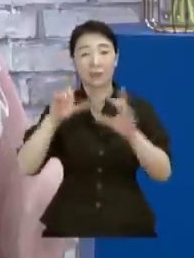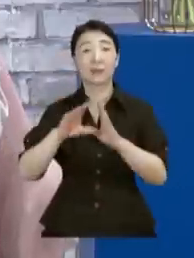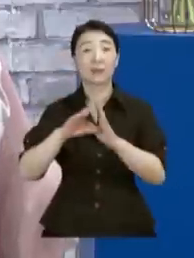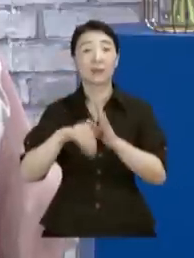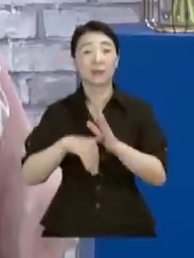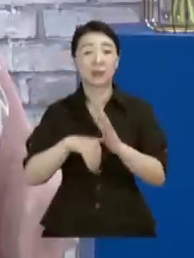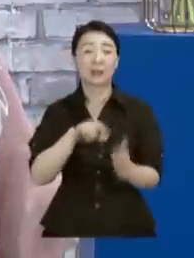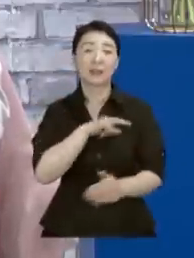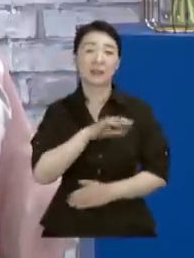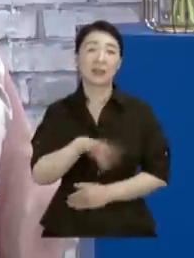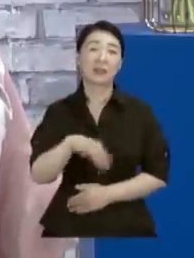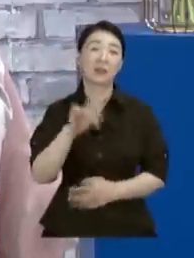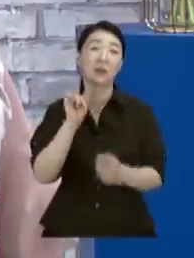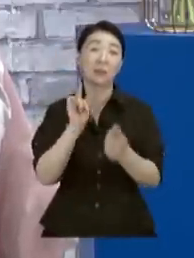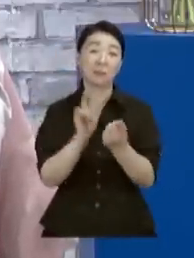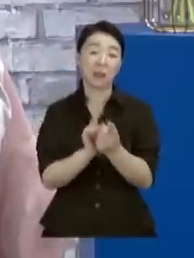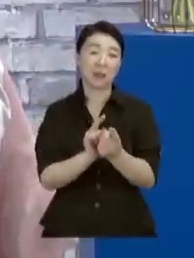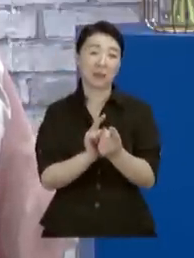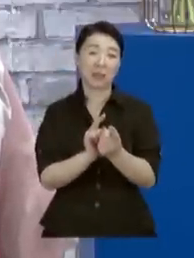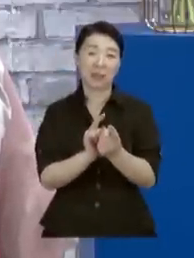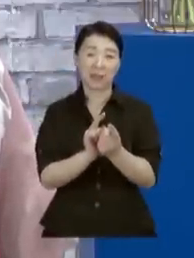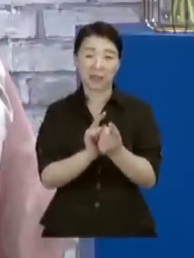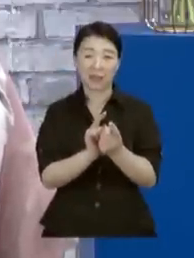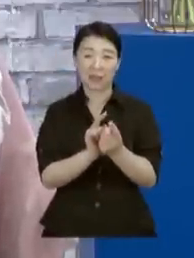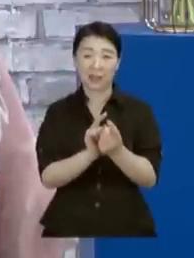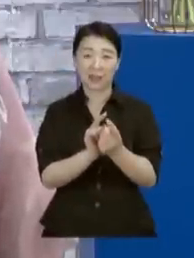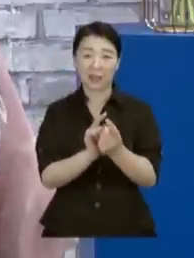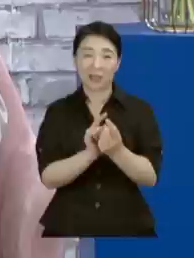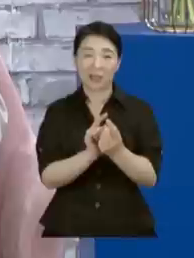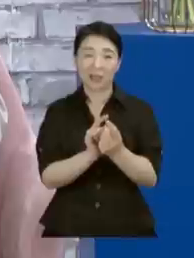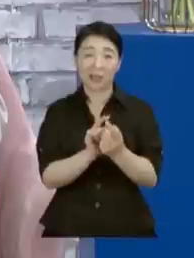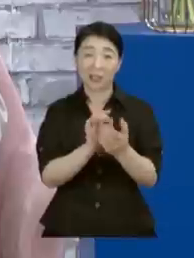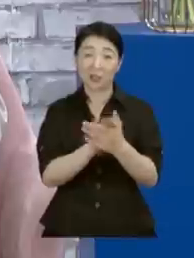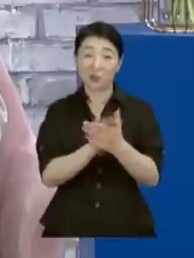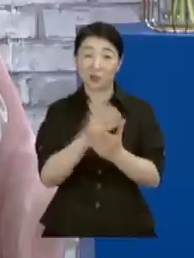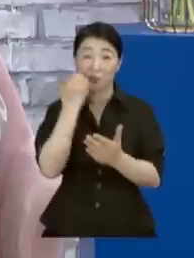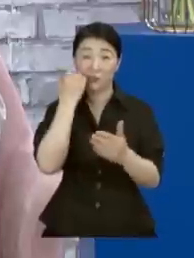우리 대한민국에서 제일 처음 만나서 사귀게 되는 친구. 아,